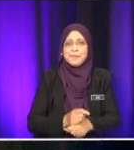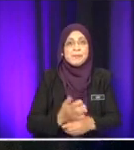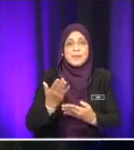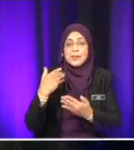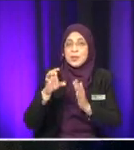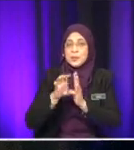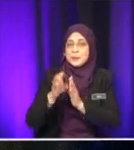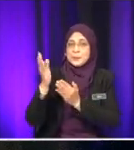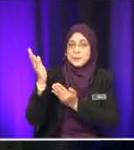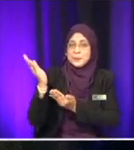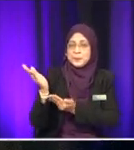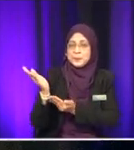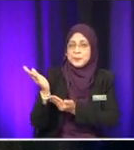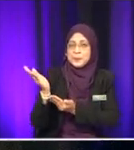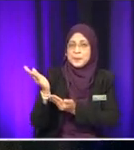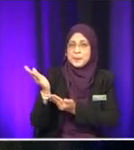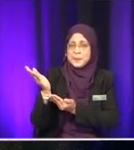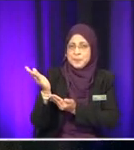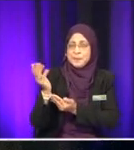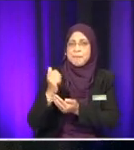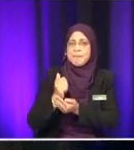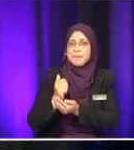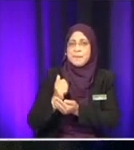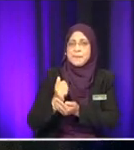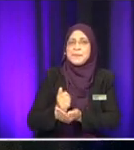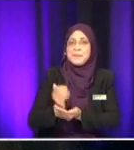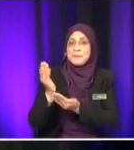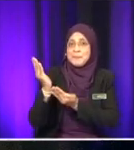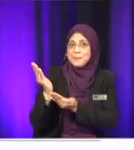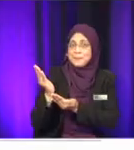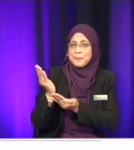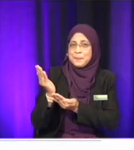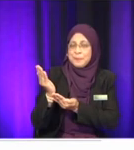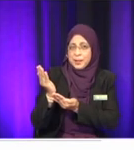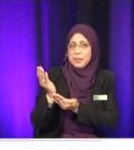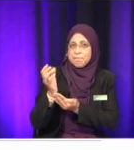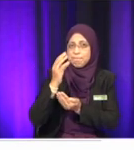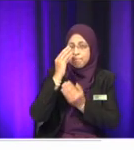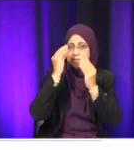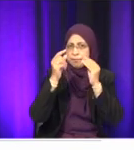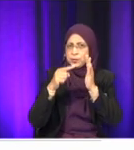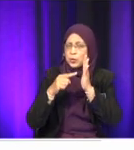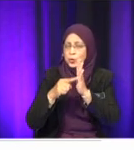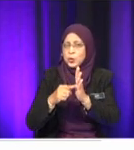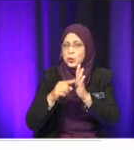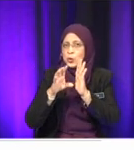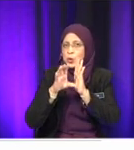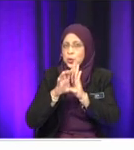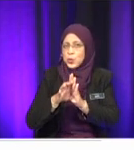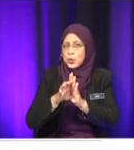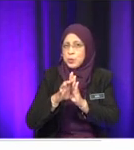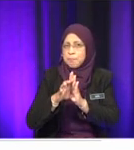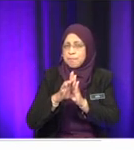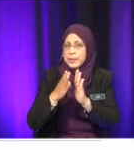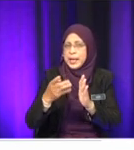Oke ini contohnya seterusnya ini saya coba bandingkan antara media kering